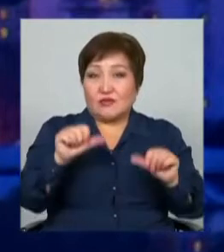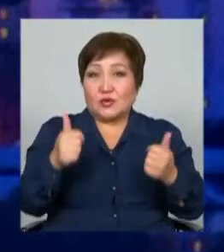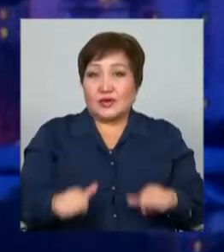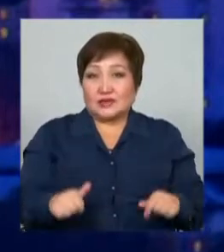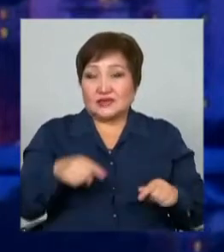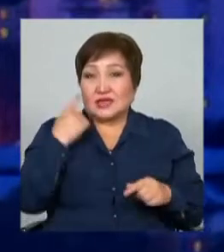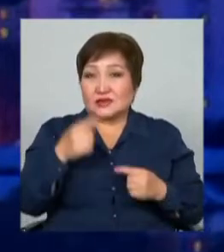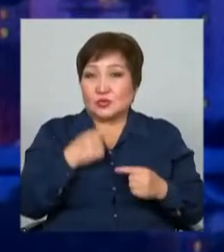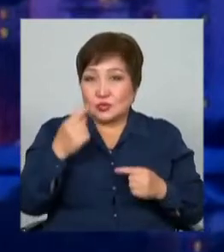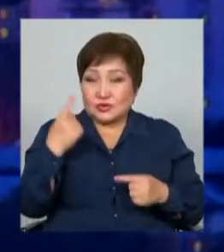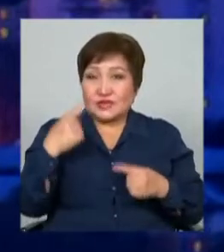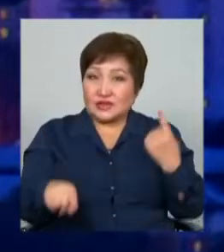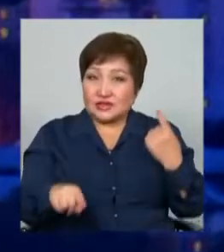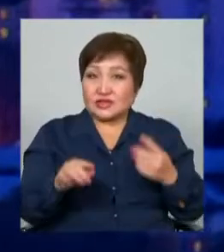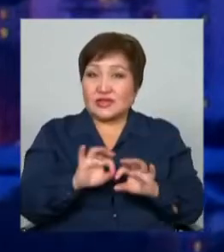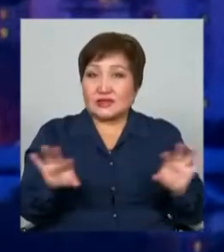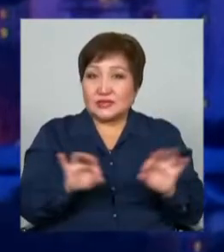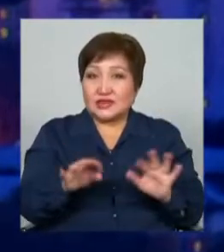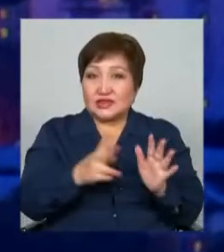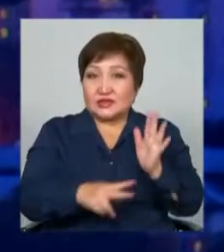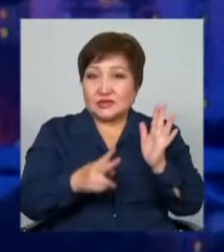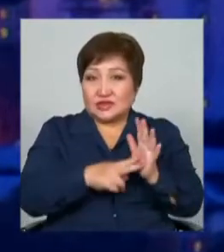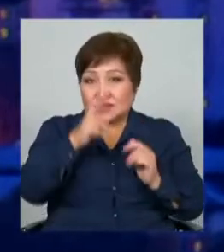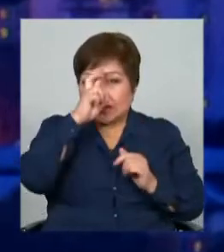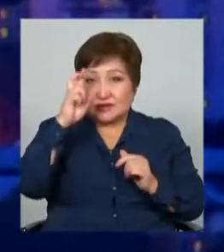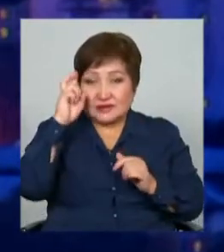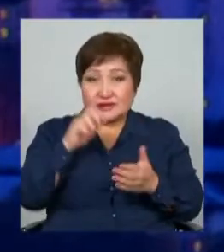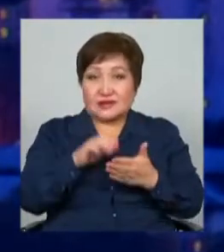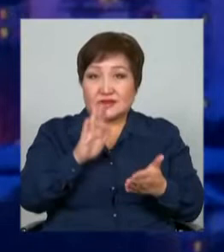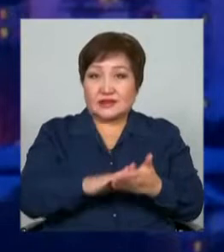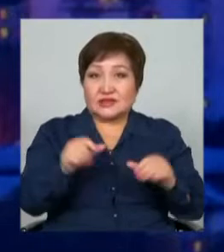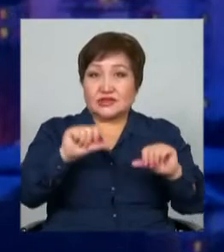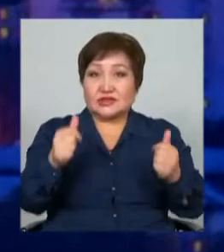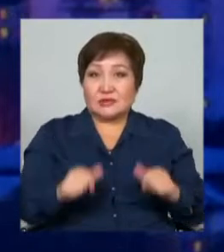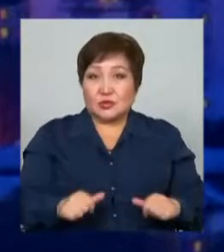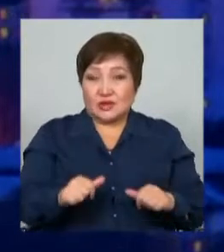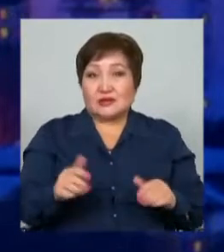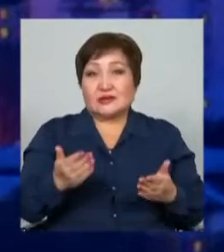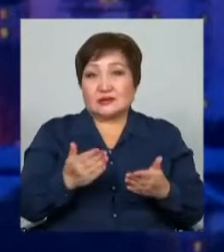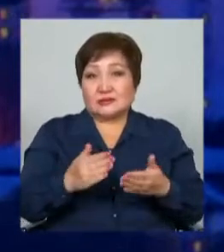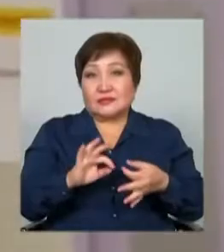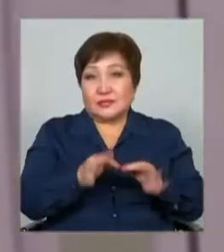нұсқаларынан ерекшелігін атап берді. 77 елде тіркелген штам туралы аяулым көл жігіт тарқатады.